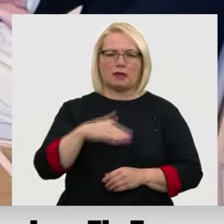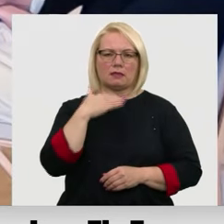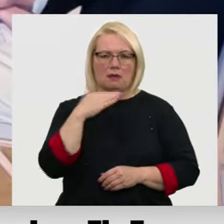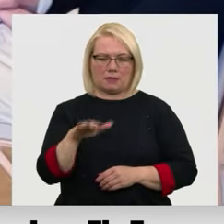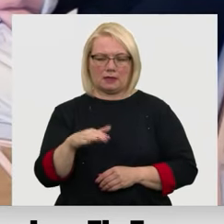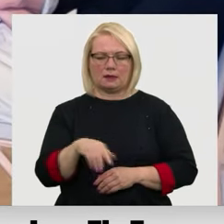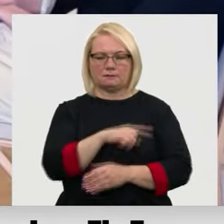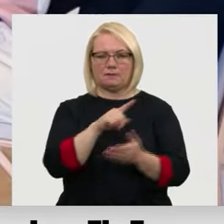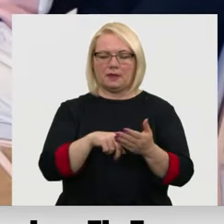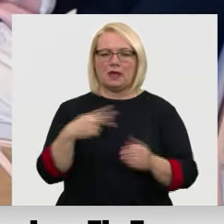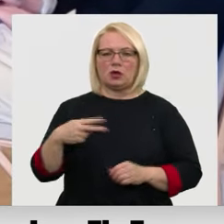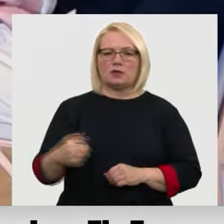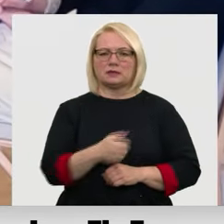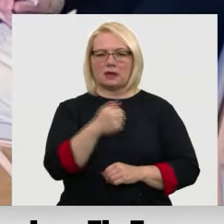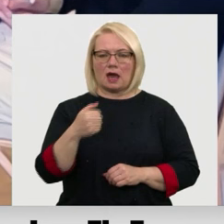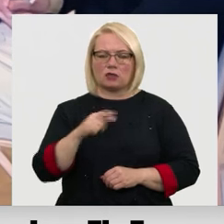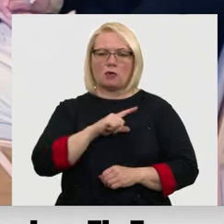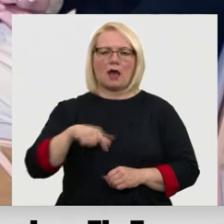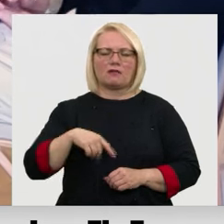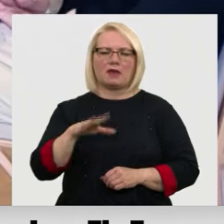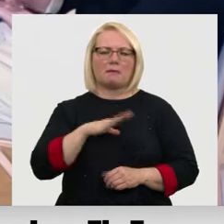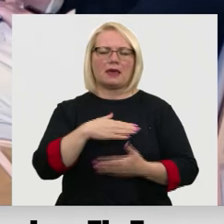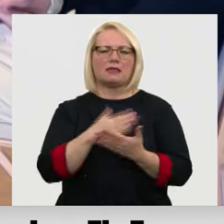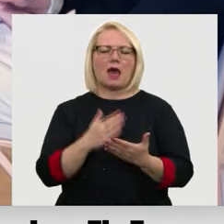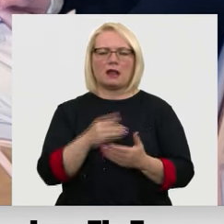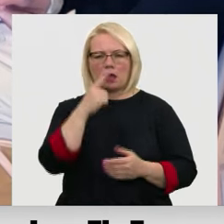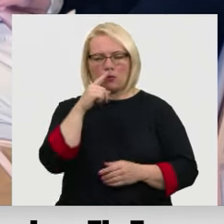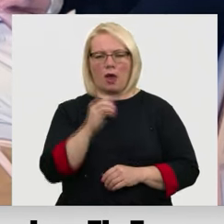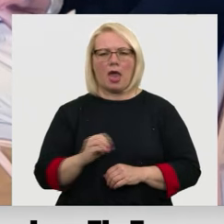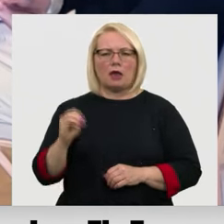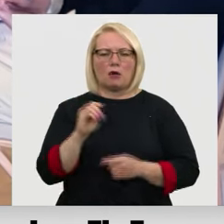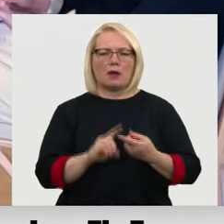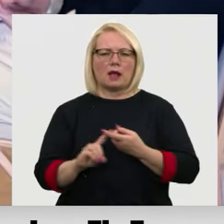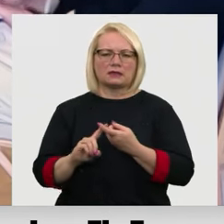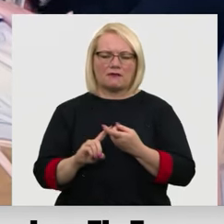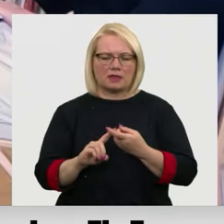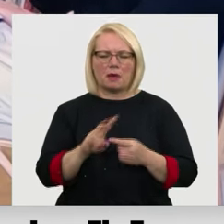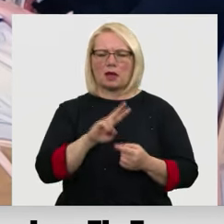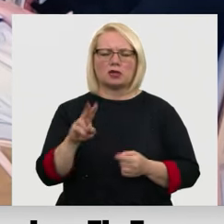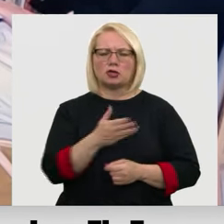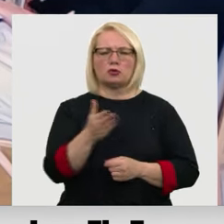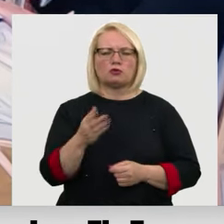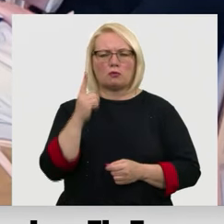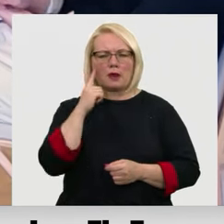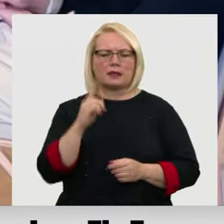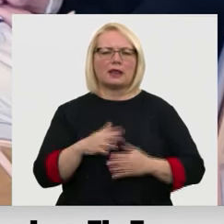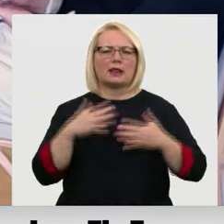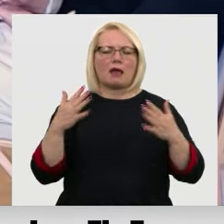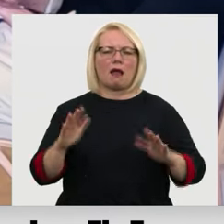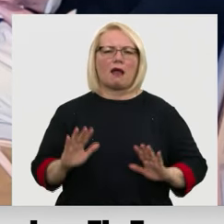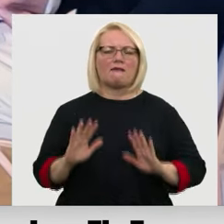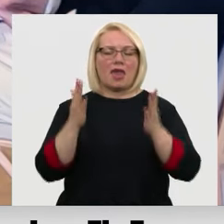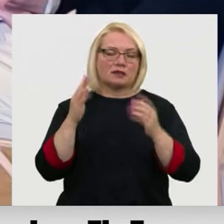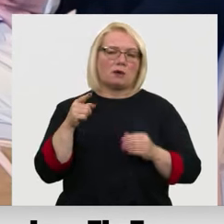gadus Latvija ir bijusi daļa no Eiropas Savienības. Kas, jūsuprāt, ir bijusi mūsu lielākā veiksme, droši vien par to ir vieglāk